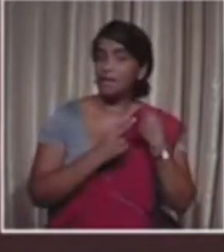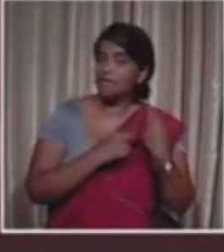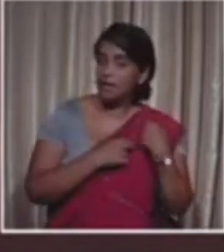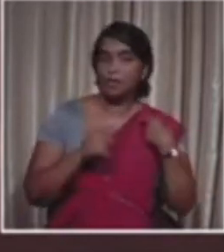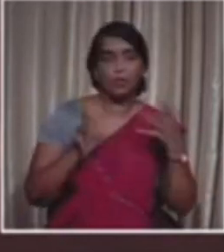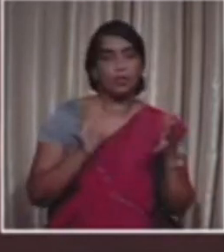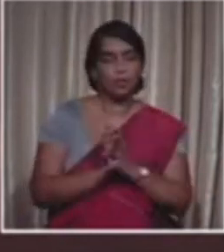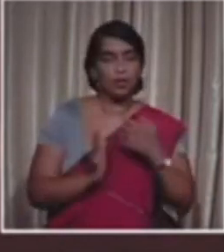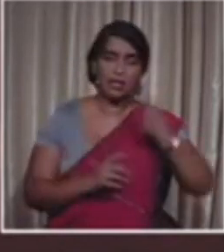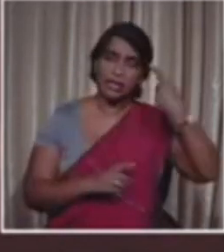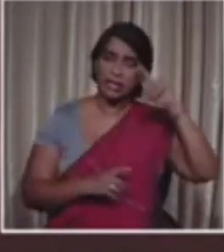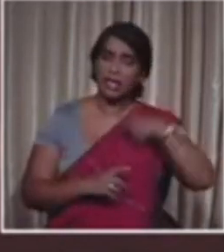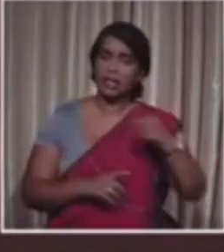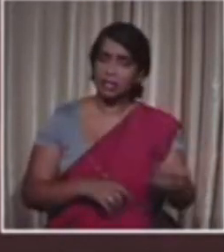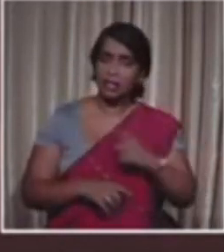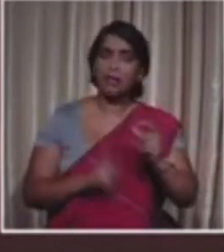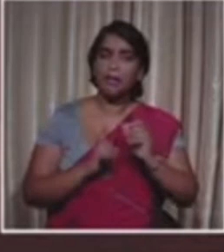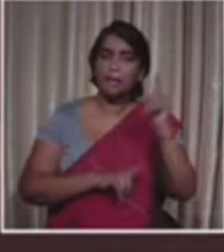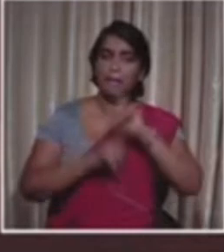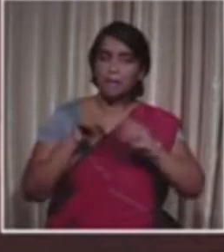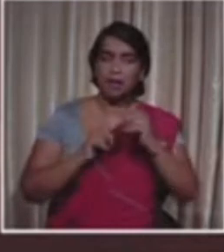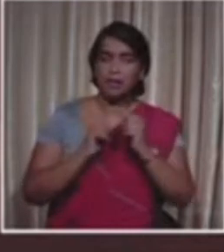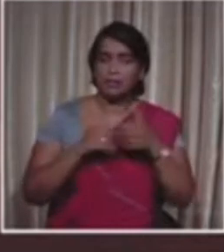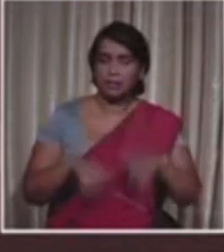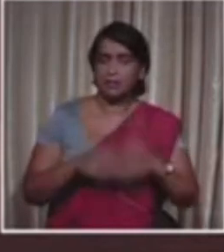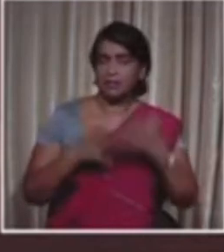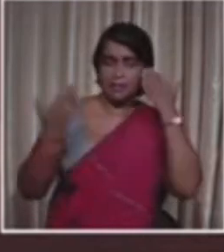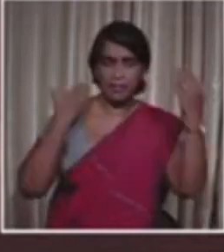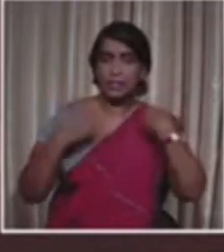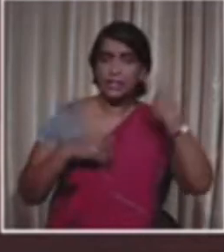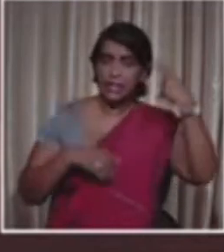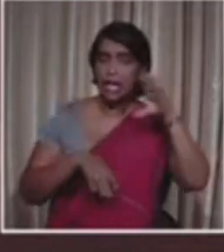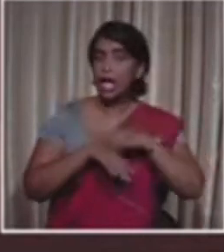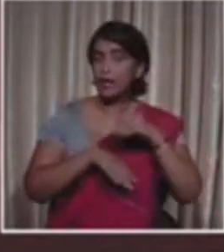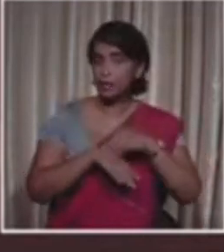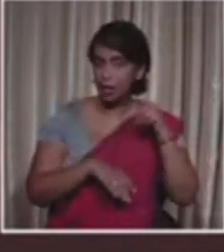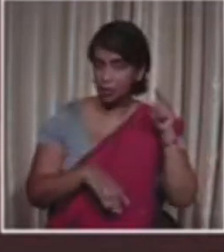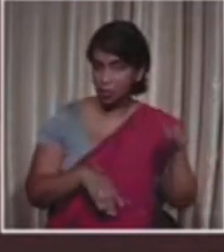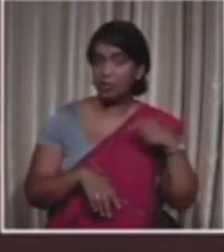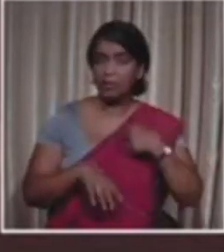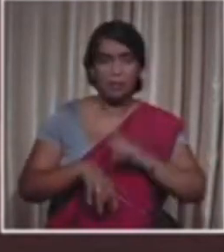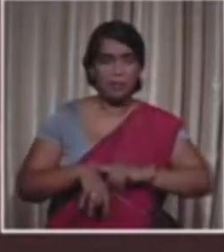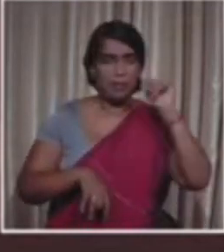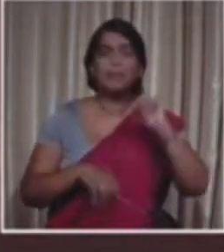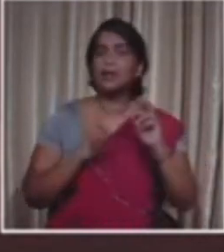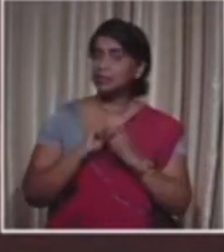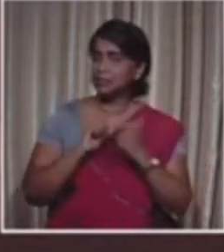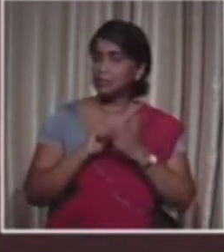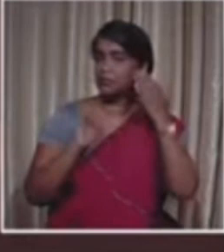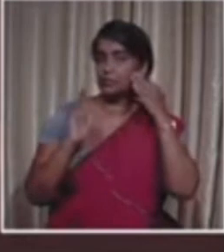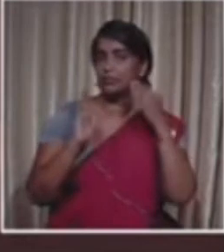එක්ක මම ඊයේ දවස් පුරාම පාර්ලිමේන්තු කාර්ය බහුල වුණා ඊයේ රමුක්කනදී මේ අවාසනාවන්ත සිද්ධිය ඇති